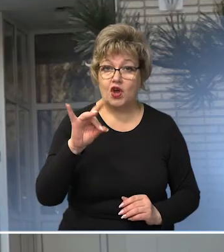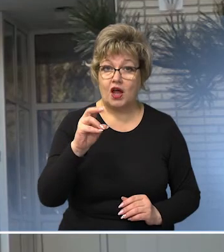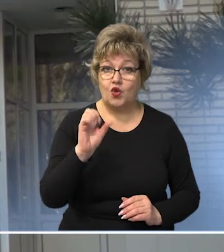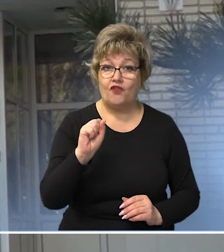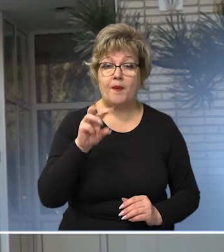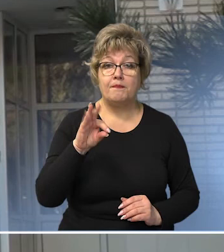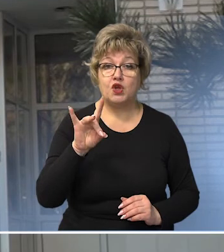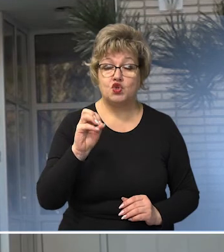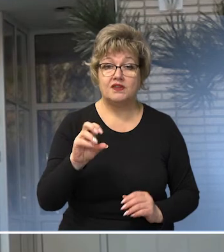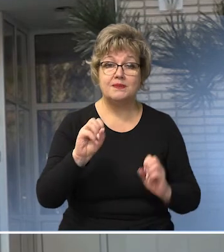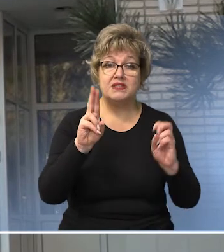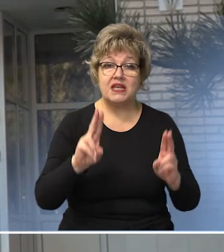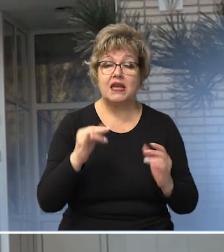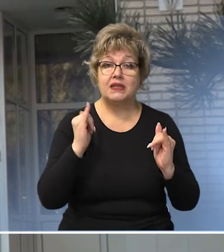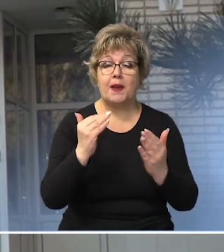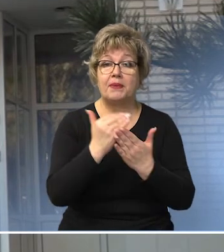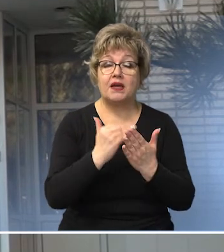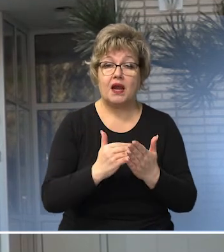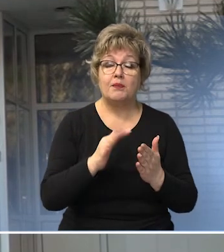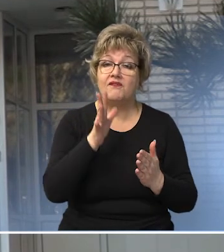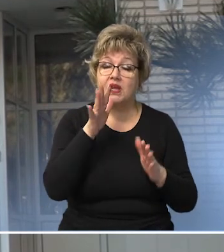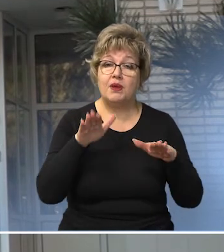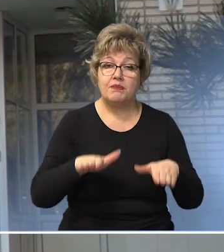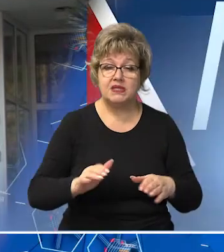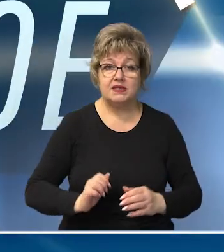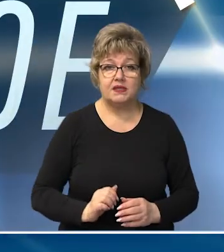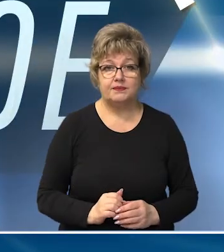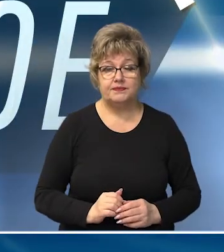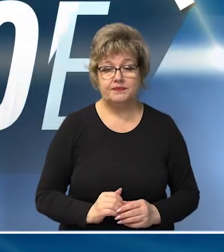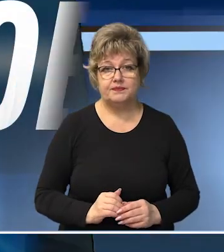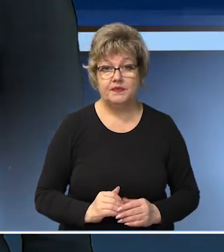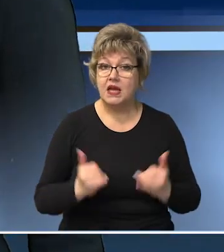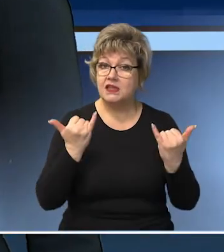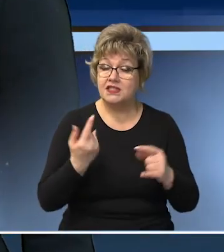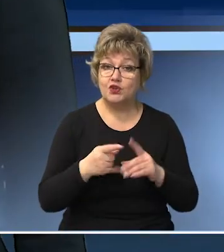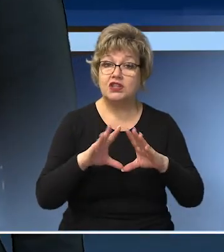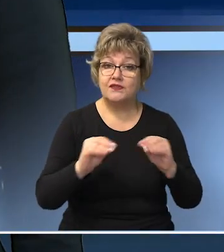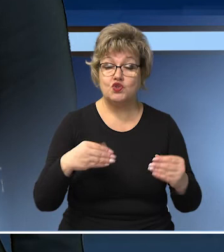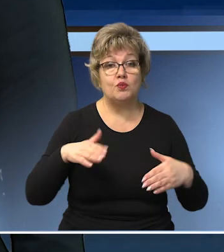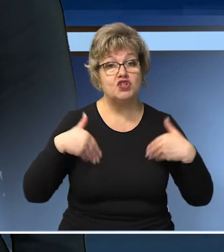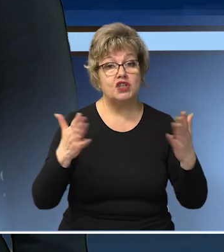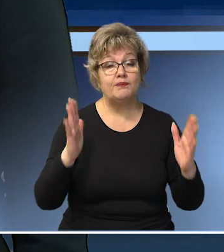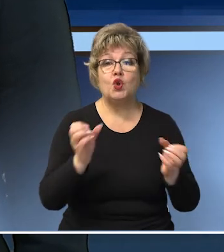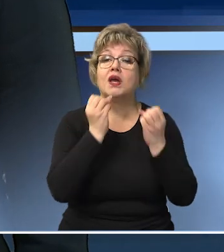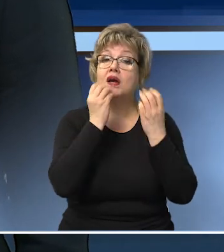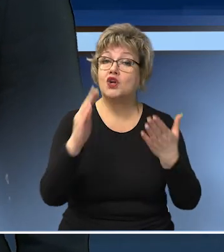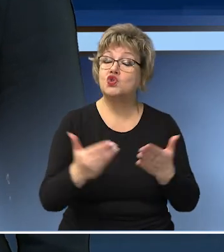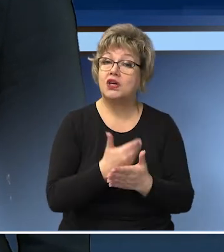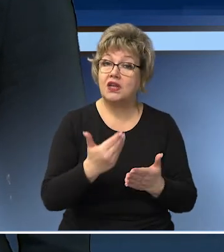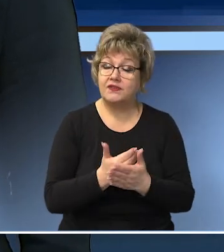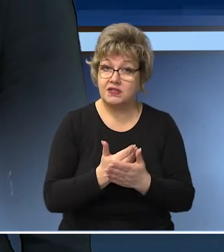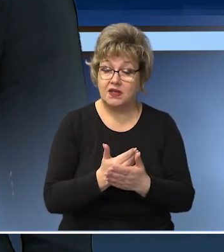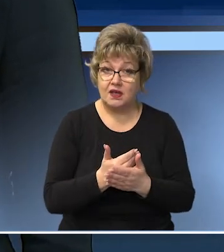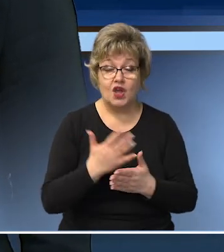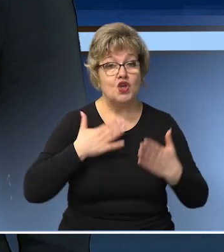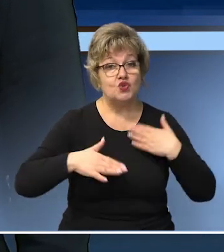Галина Соколова, Артем Мирошников. Специально для программы «Время местное». На сегодня это все. Мы желаем вам только хороших